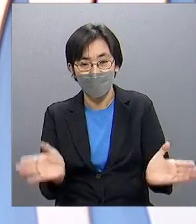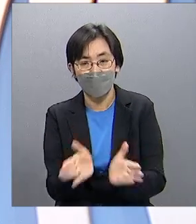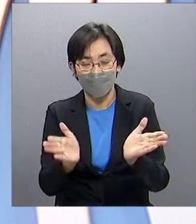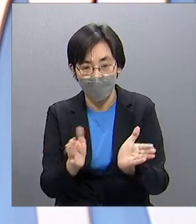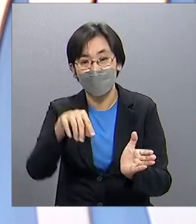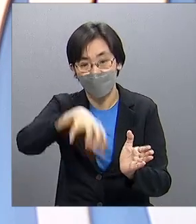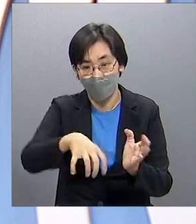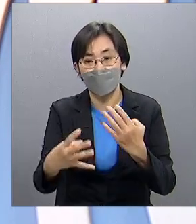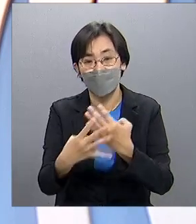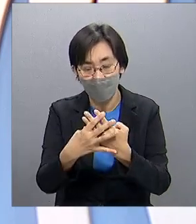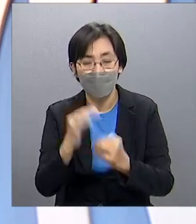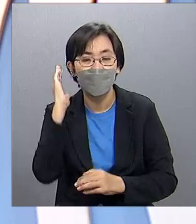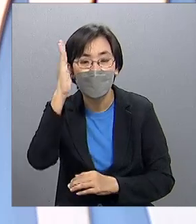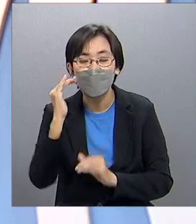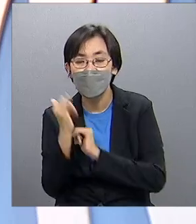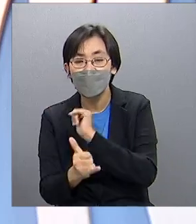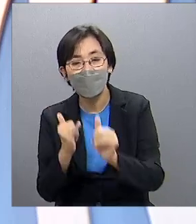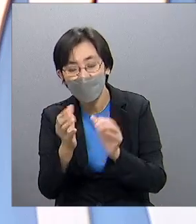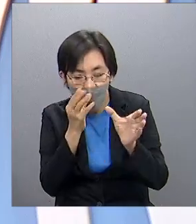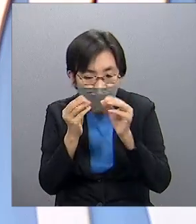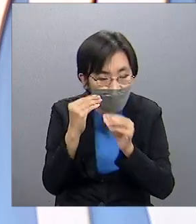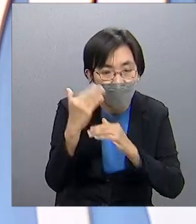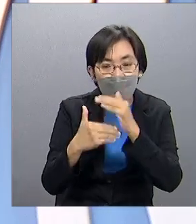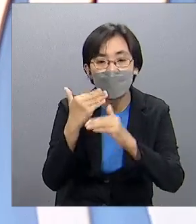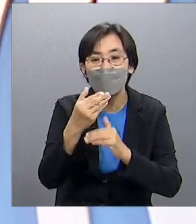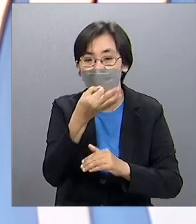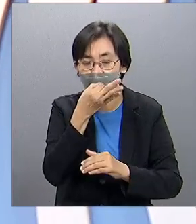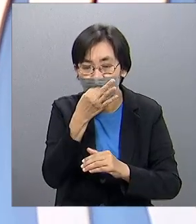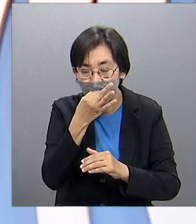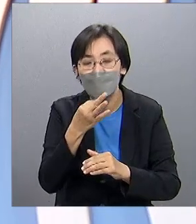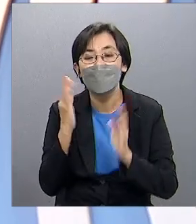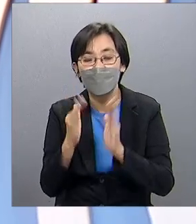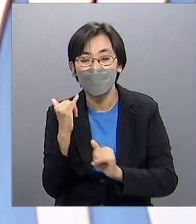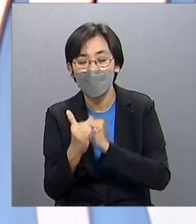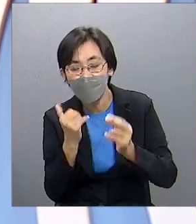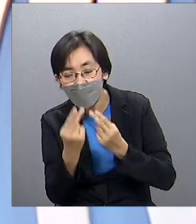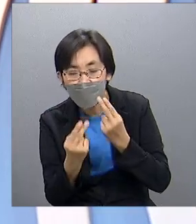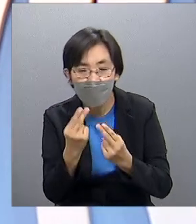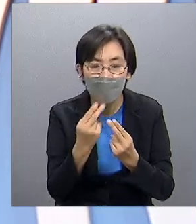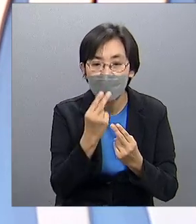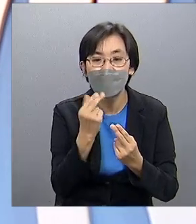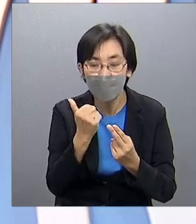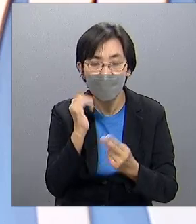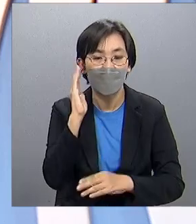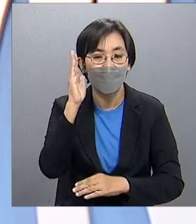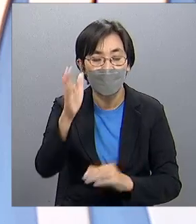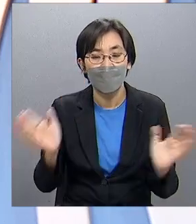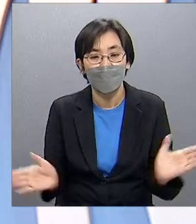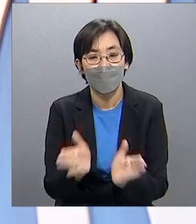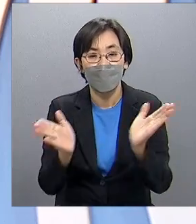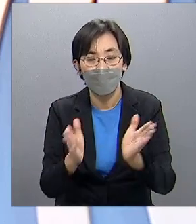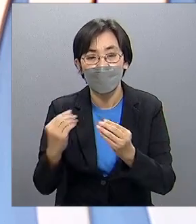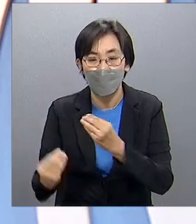ท่องเที่ยวนำไปสู่การต่อยอดพัฒนาอาชีพให้กับผู้ต้องโทษนะคะเพื่อให้เขาสามารถที่จะสร้างโอกาสสร้างอา